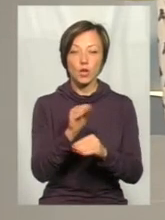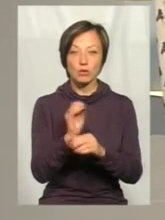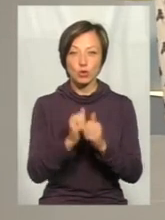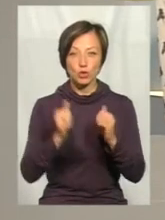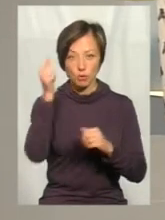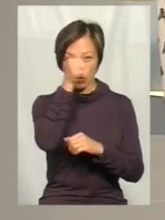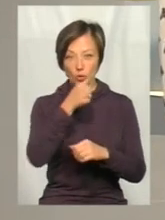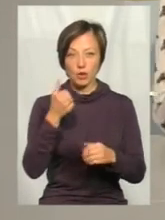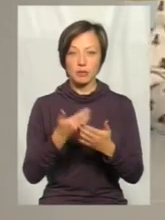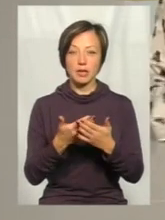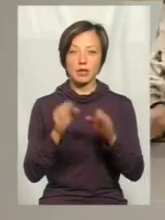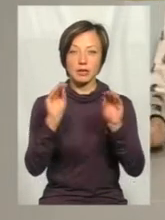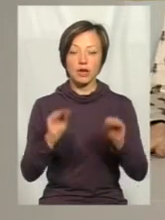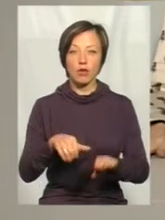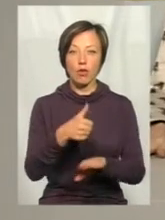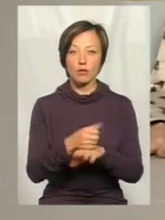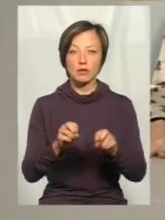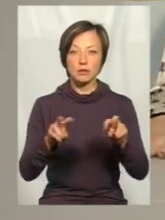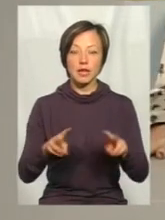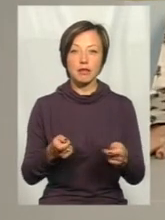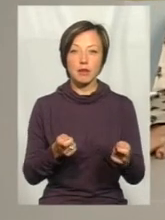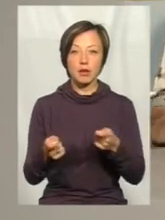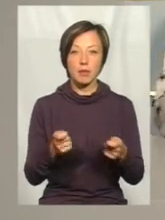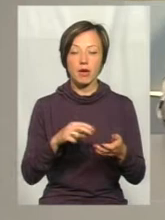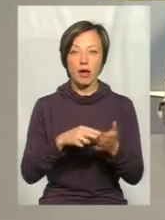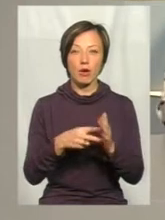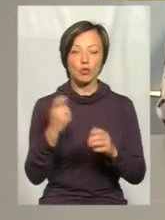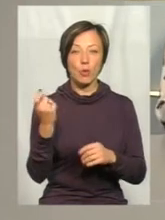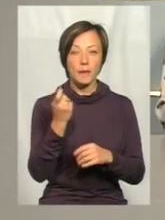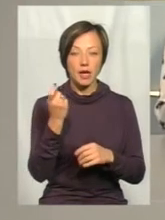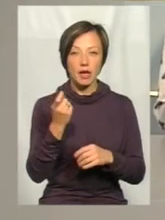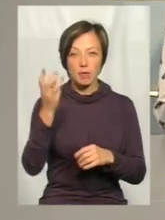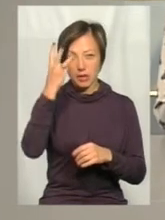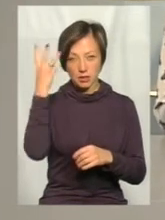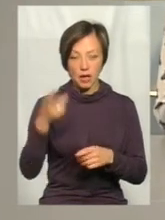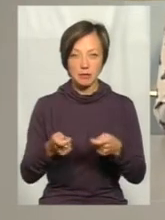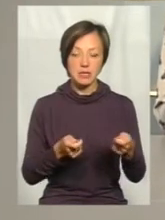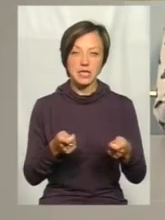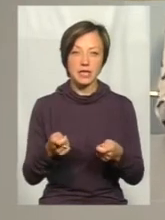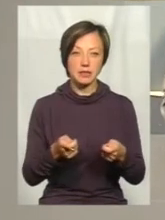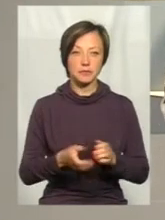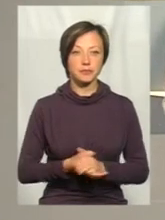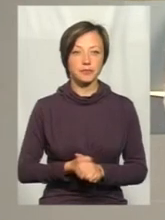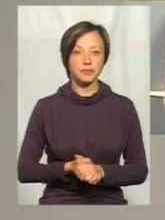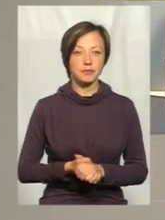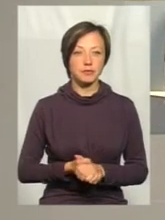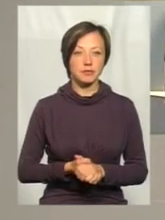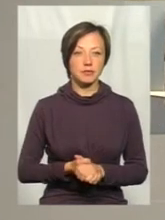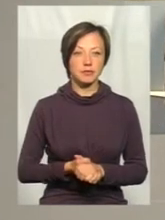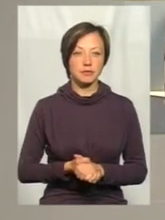От наведемо дані від головного спеціаліста департаменту економіки Хмельницької обласної державної адміністрації Вадима